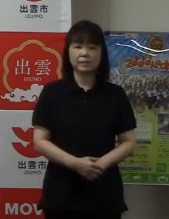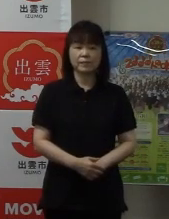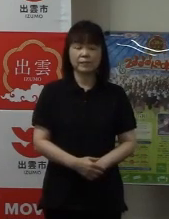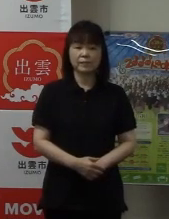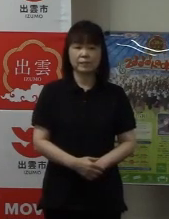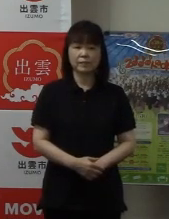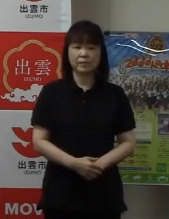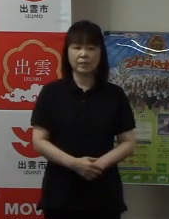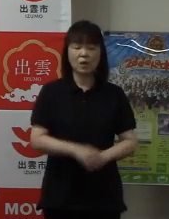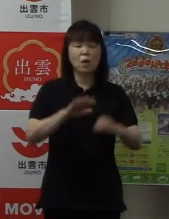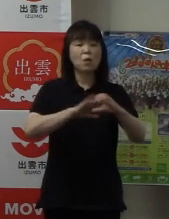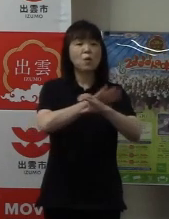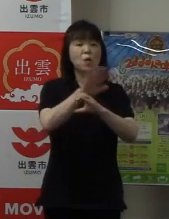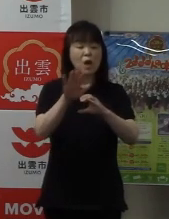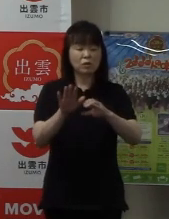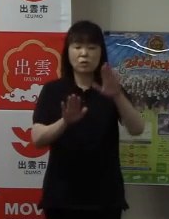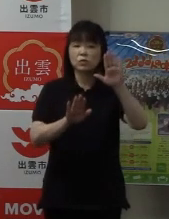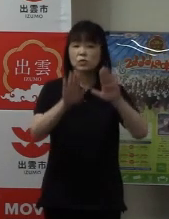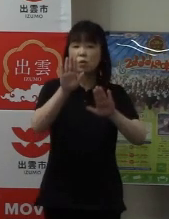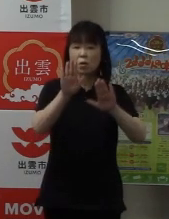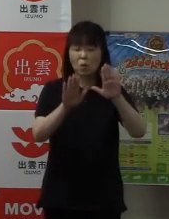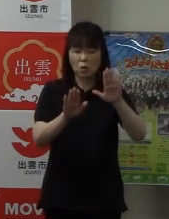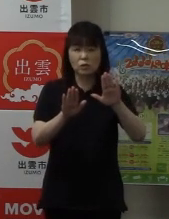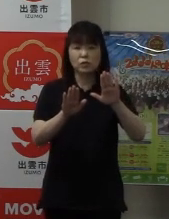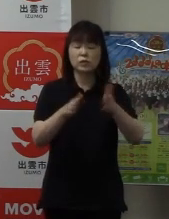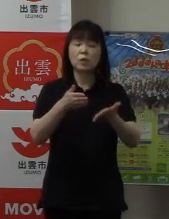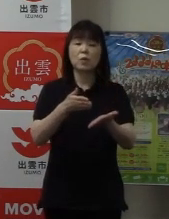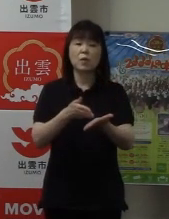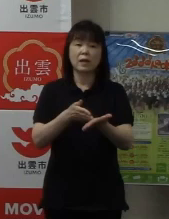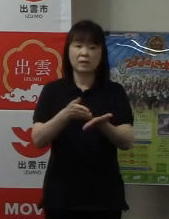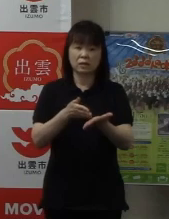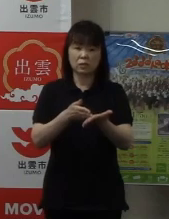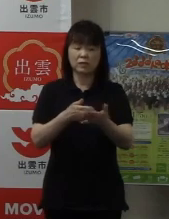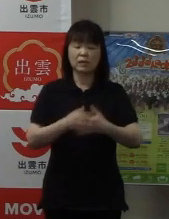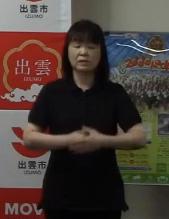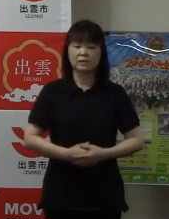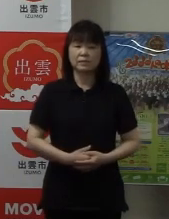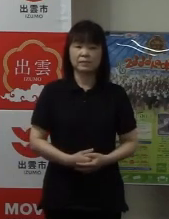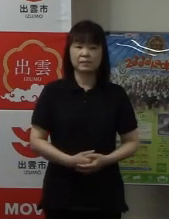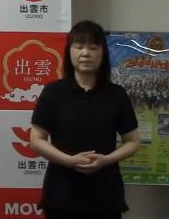少しコロナの状況等について、お話をさせていただきたいと思います。